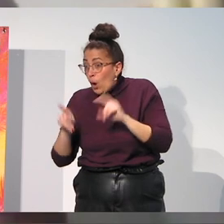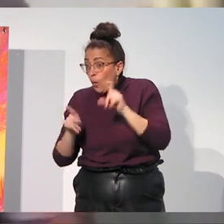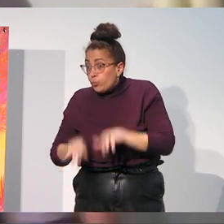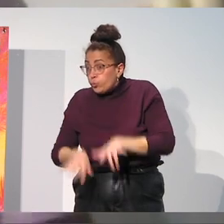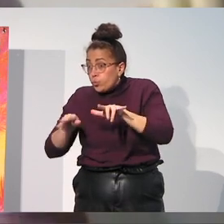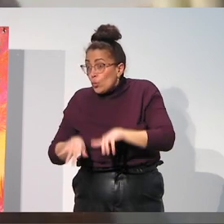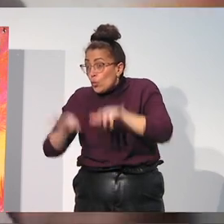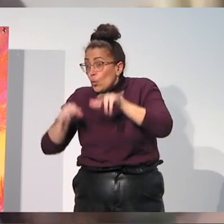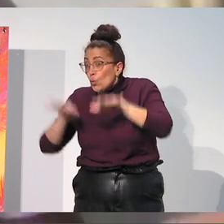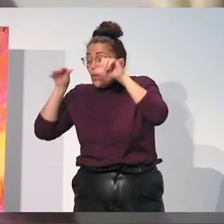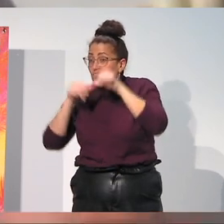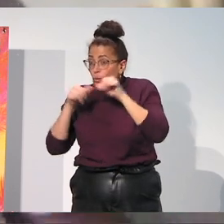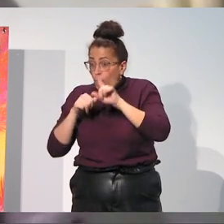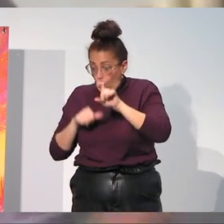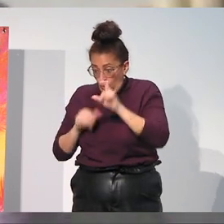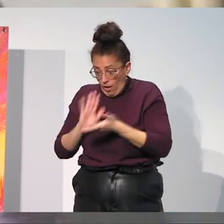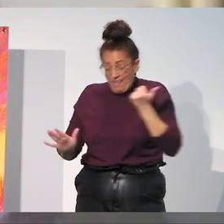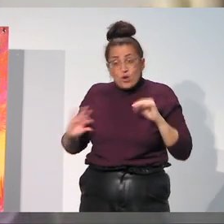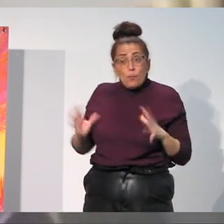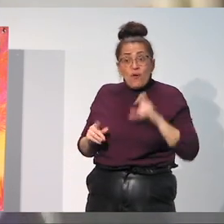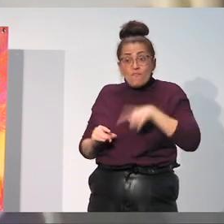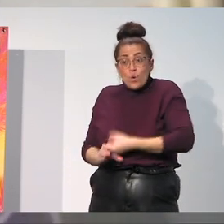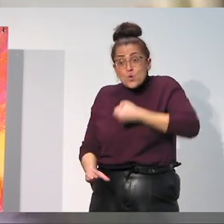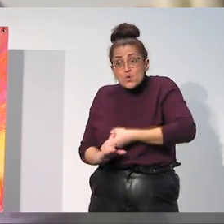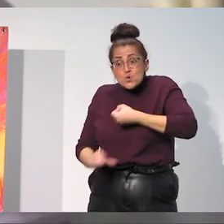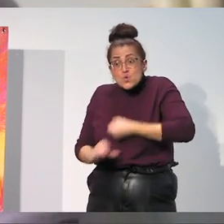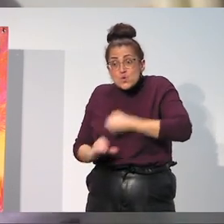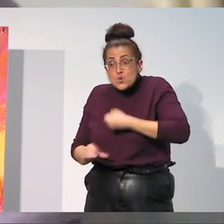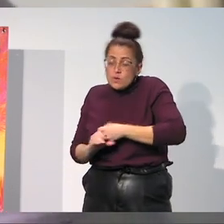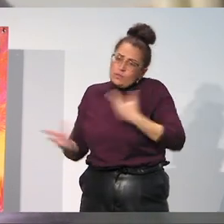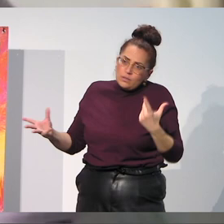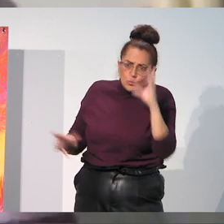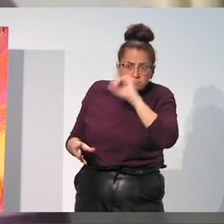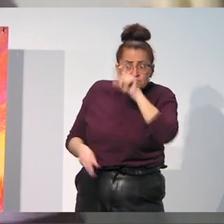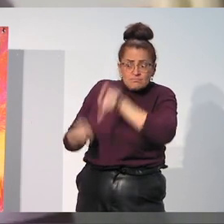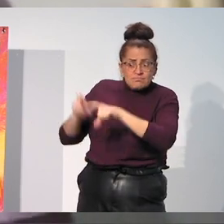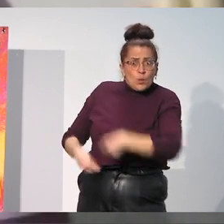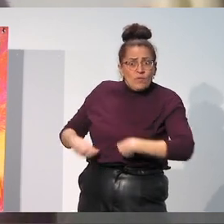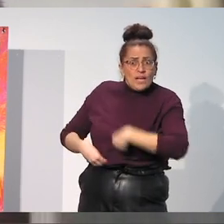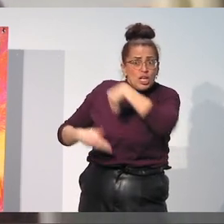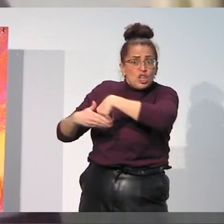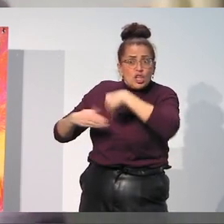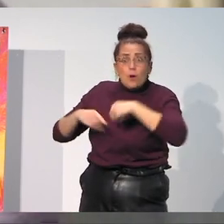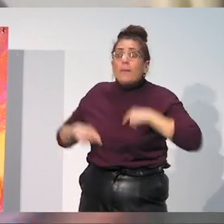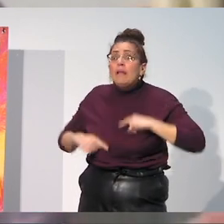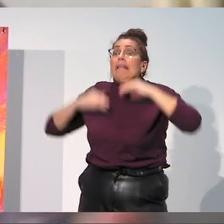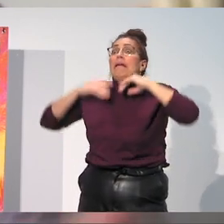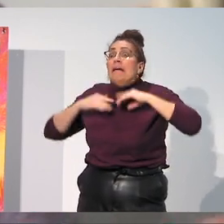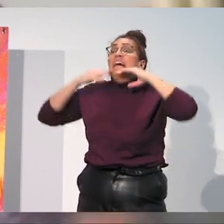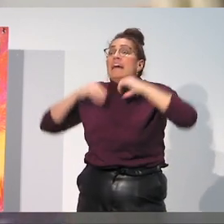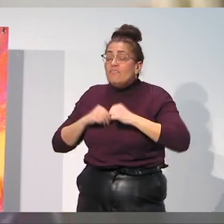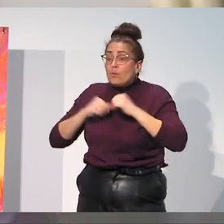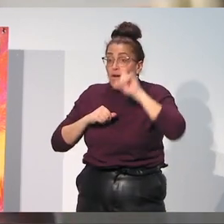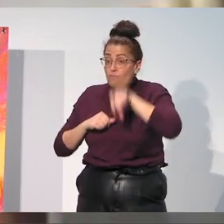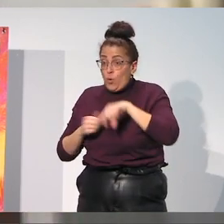pompe pour pouvoir sortir l'eau, pour ne pas avoir une noyade de tous les ouvriers. Et lui trouve une machine qui peut pomper de l'eau avec la force